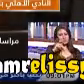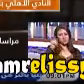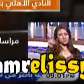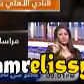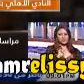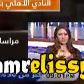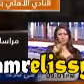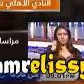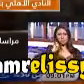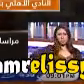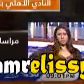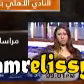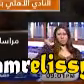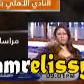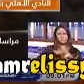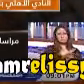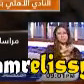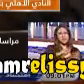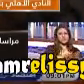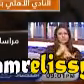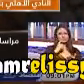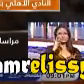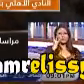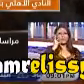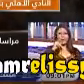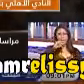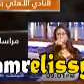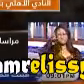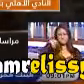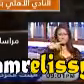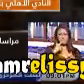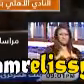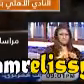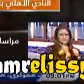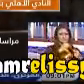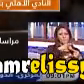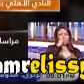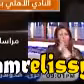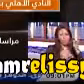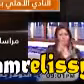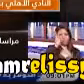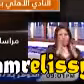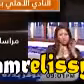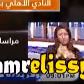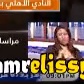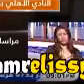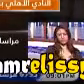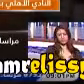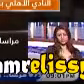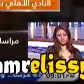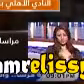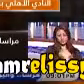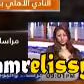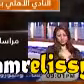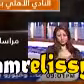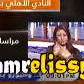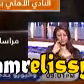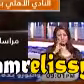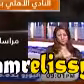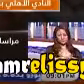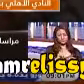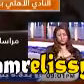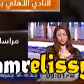من استغل هذه التهديدات واستغل الاحداث وحدث المحاكمه والنطق بالحكم وقام باثاره